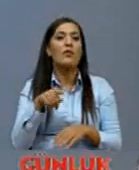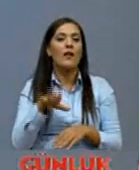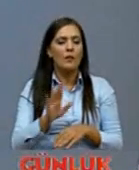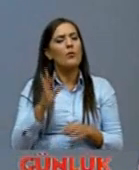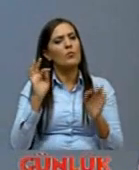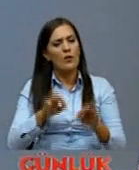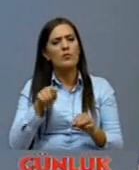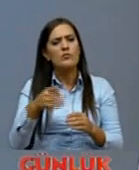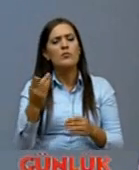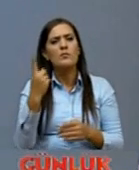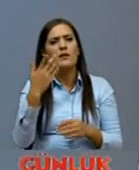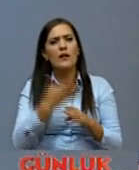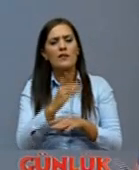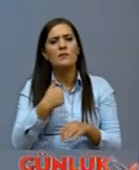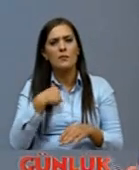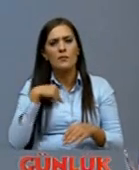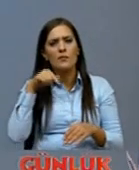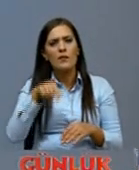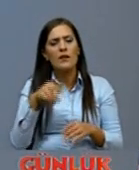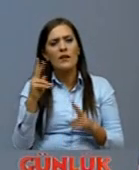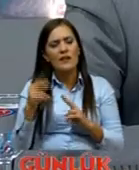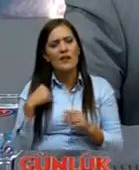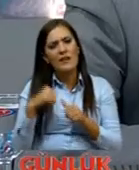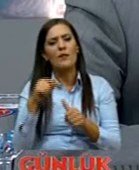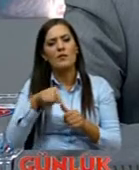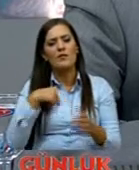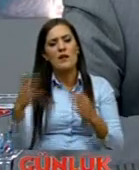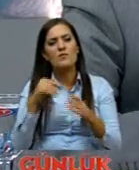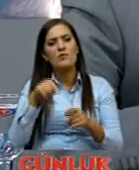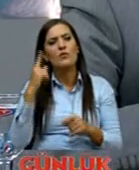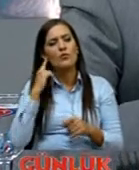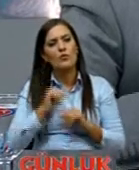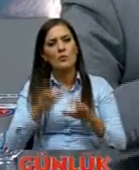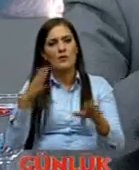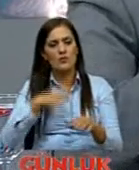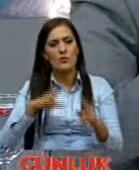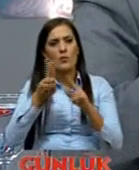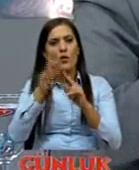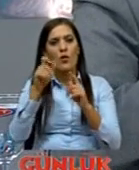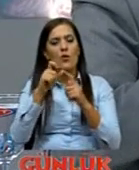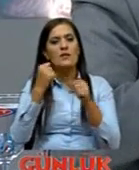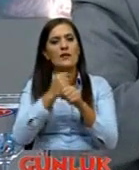Muhakkak. Ama şu bir gerçek, ben yine sizin aracılığınızla bunu duyurmak istiyorum. COSGAP'ten